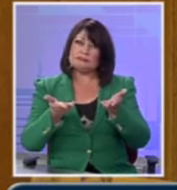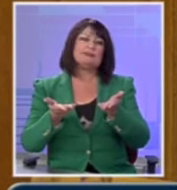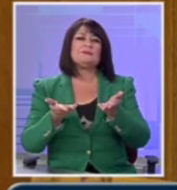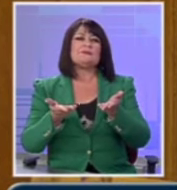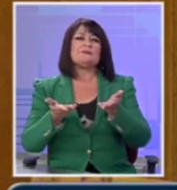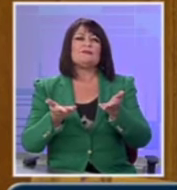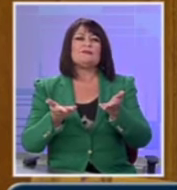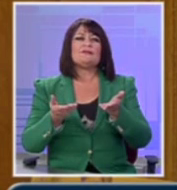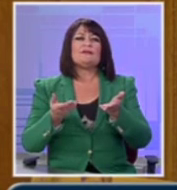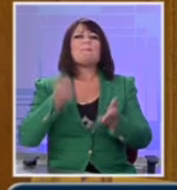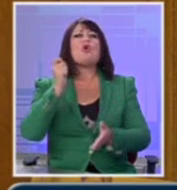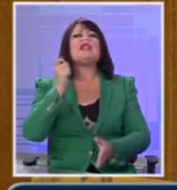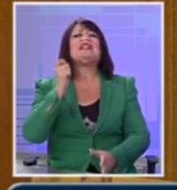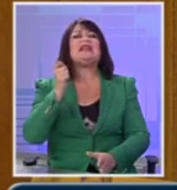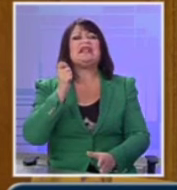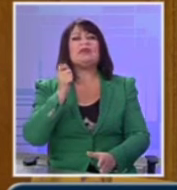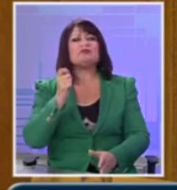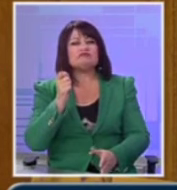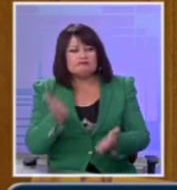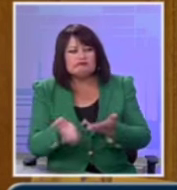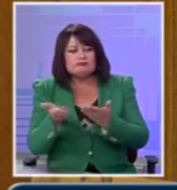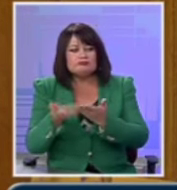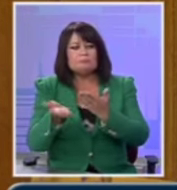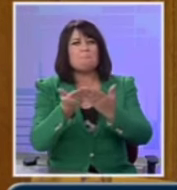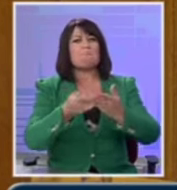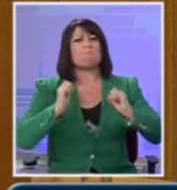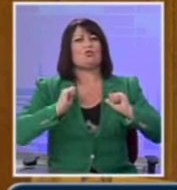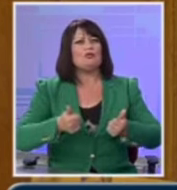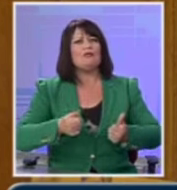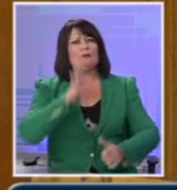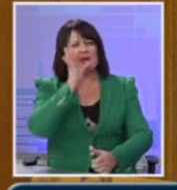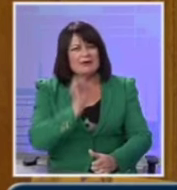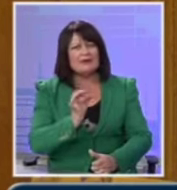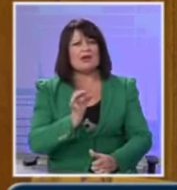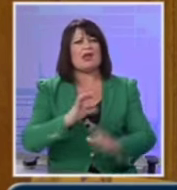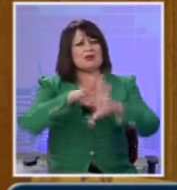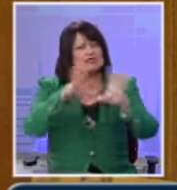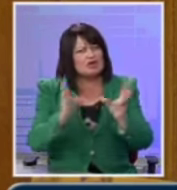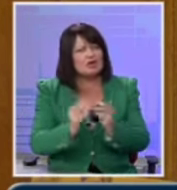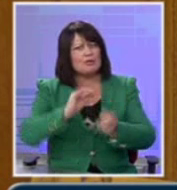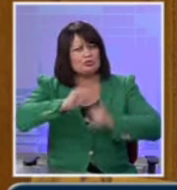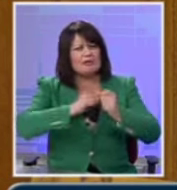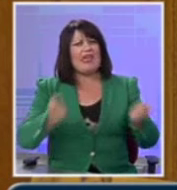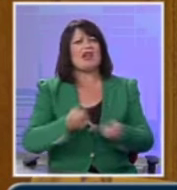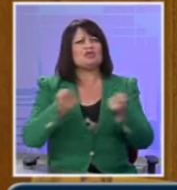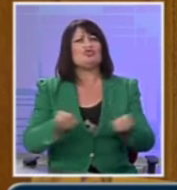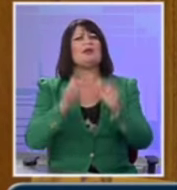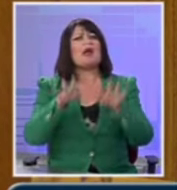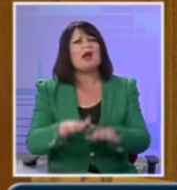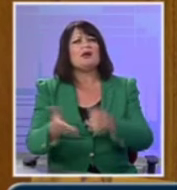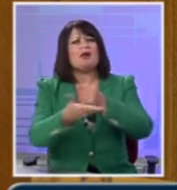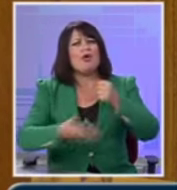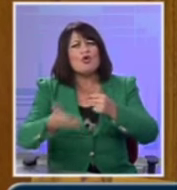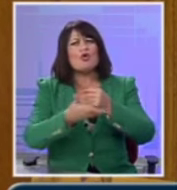δημόσιες πολιτικές οι οποίες θα στηρίξουν πρωτοβουλίες, αυθεντικές, συλλογικές προσπάθειες εργαζομένων, ανέργων,